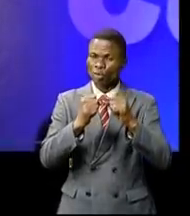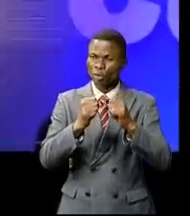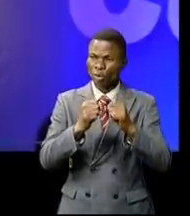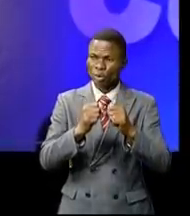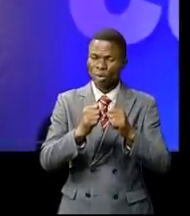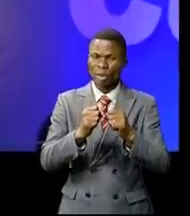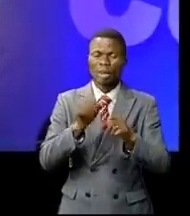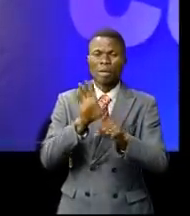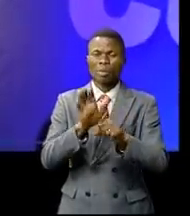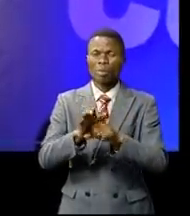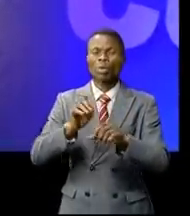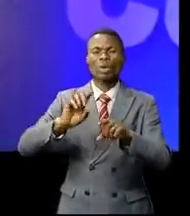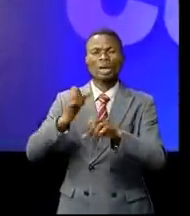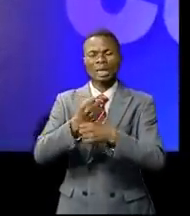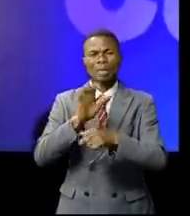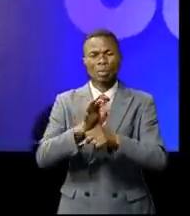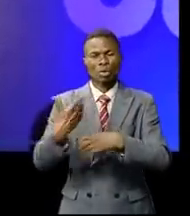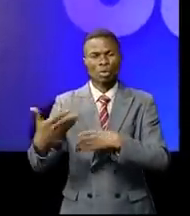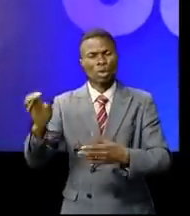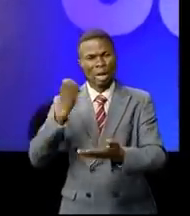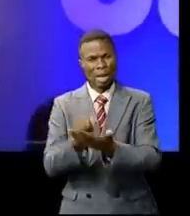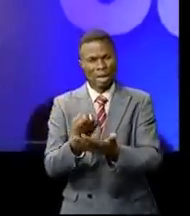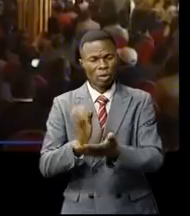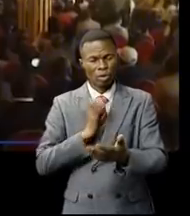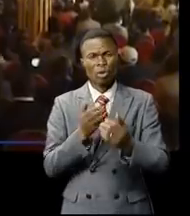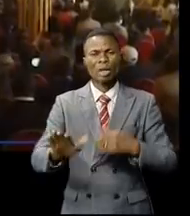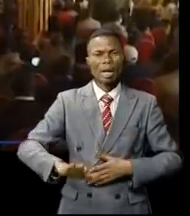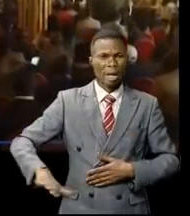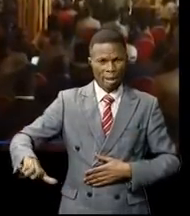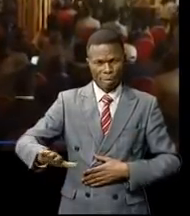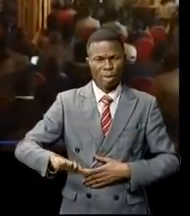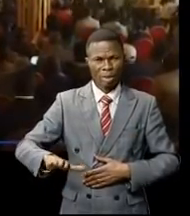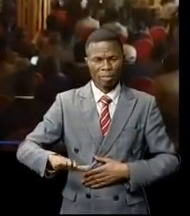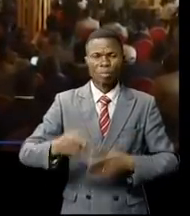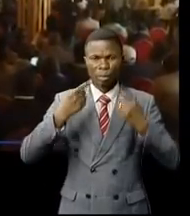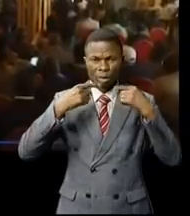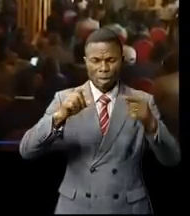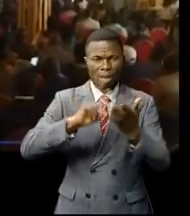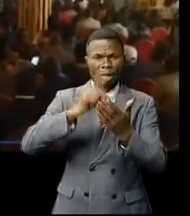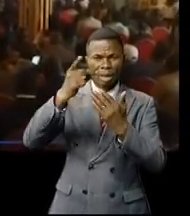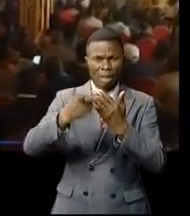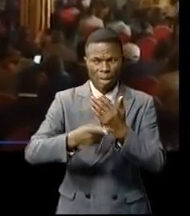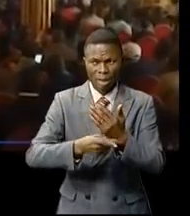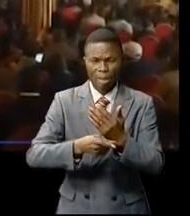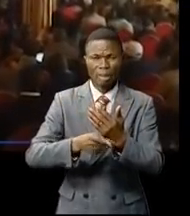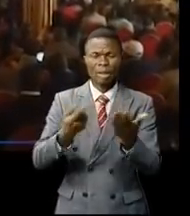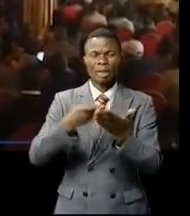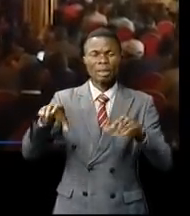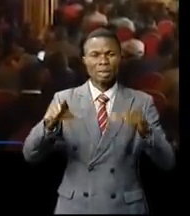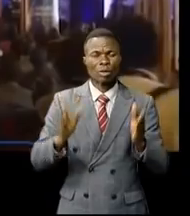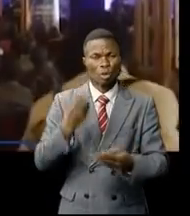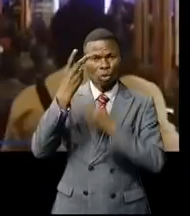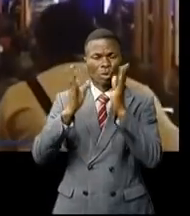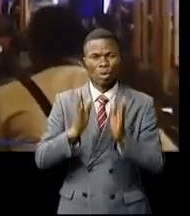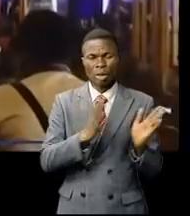diversification et l'économie de notre pays ici de rappeler le programme de cette semaine congolaise du tourisme